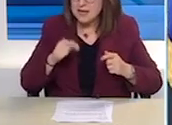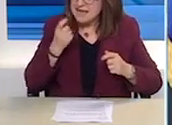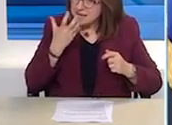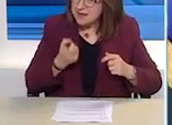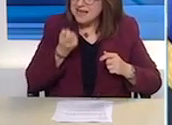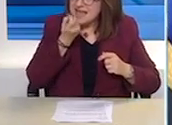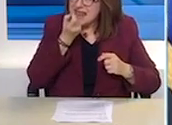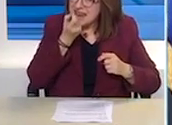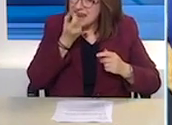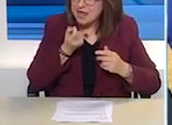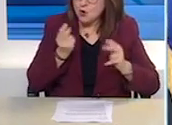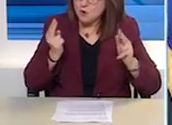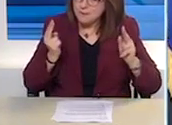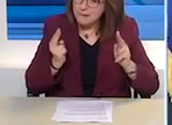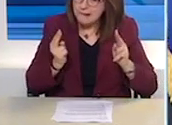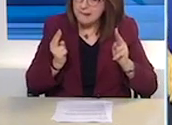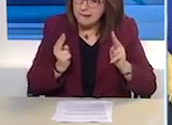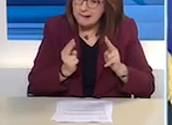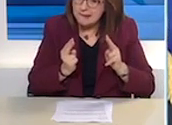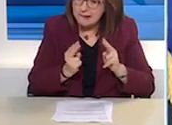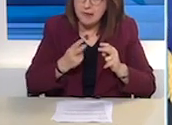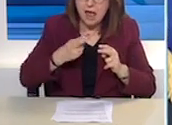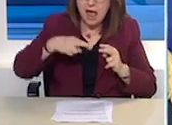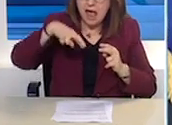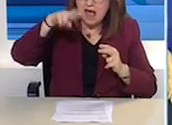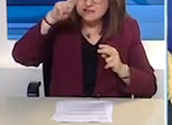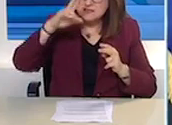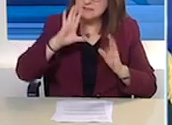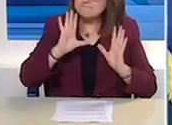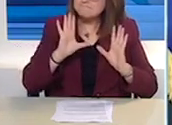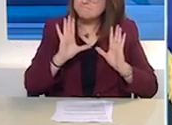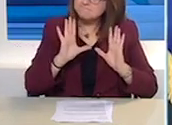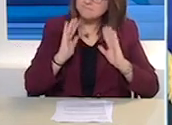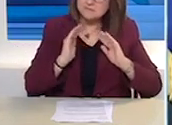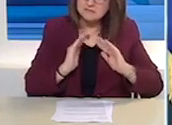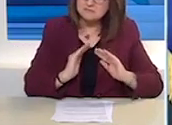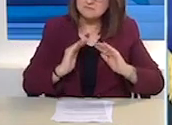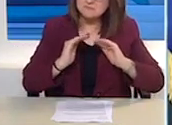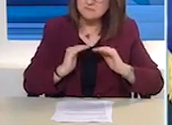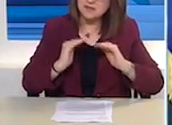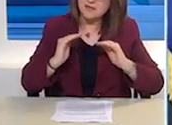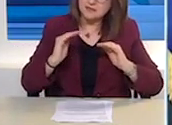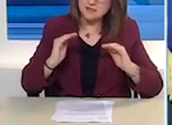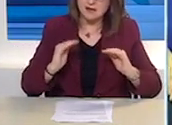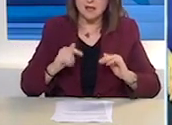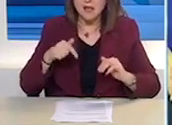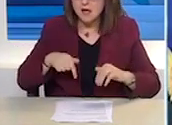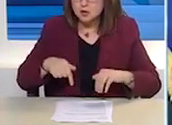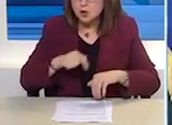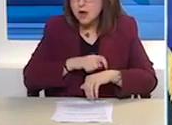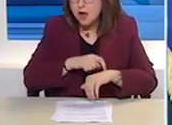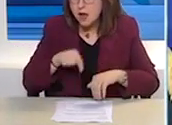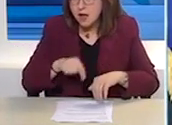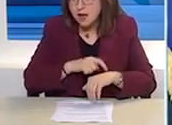η οποία αν συνεχίσουμε έτσι θα είναι ακόμα καλύτερη. Και αυτή τη στιγμή, όπως πάνε τα πράγματα, δεν μιλάμε τουλάχιστον για